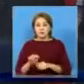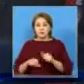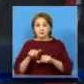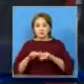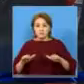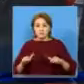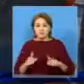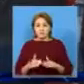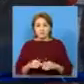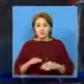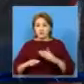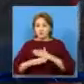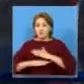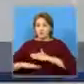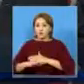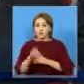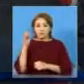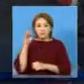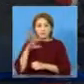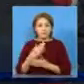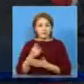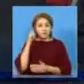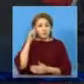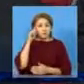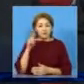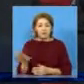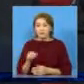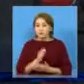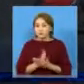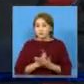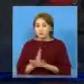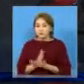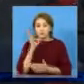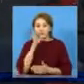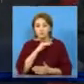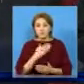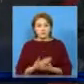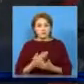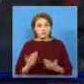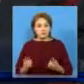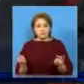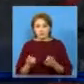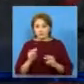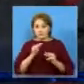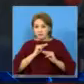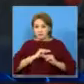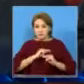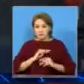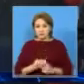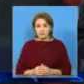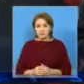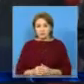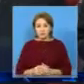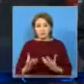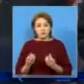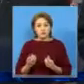сад, несколько улиц у вас там осветили. Я считаю, что все условия созданы, так что надо работать. И вот